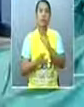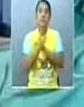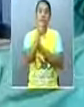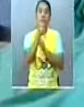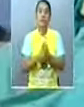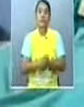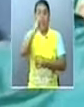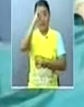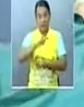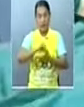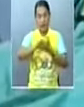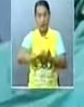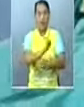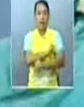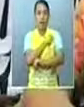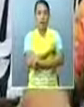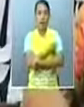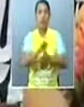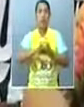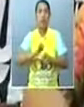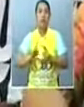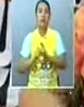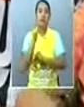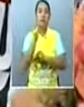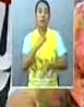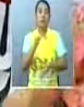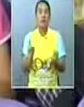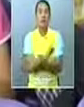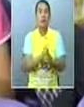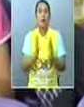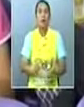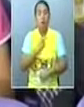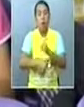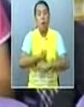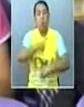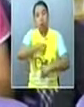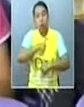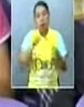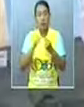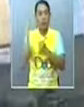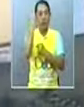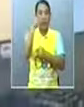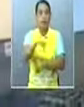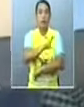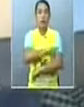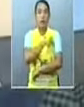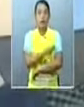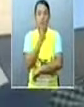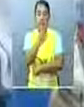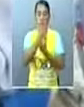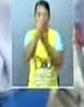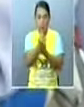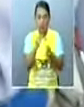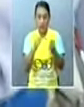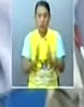การและการแพทย์ยิ่งเจอกระแสสังคมผู้สูงอายุเข้าไปยิ่งทำให้สินทรัพย์ในกลุ่มท่องเที่ยวและโรงพยาบาลน่าสนใจสำหรับนักลง